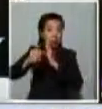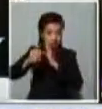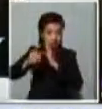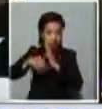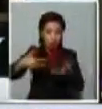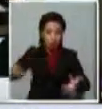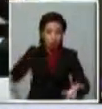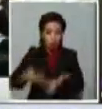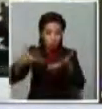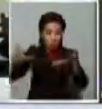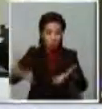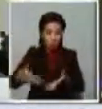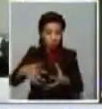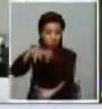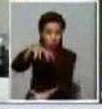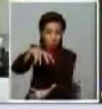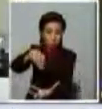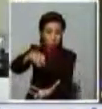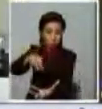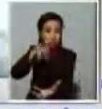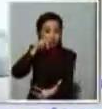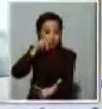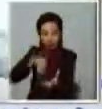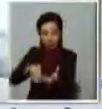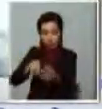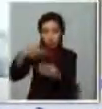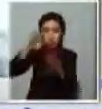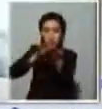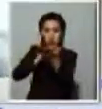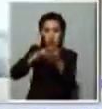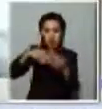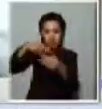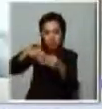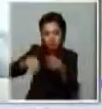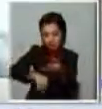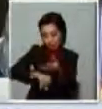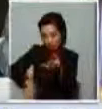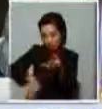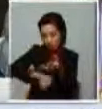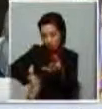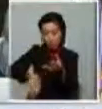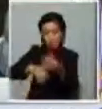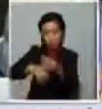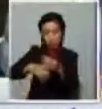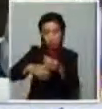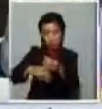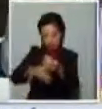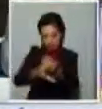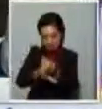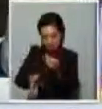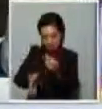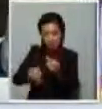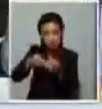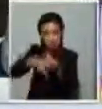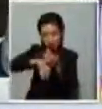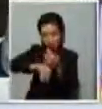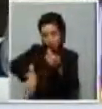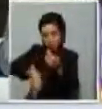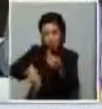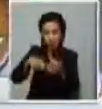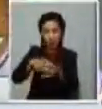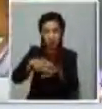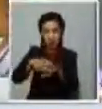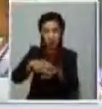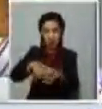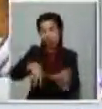ถังเลยโดยระบบอัตโนมัตินะฮะ ครับ แล้วก็สลัดเหมือนสลัดผ้าครับอีก15นาทีออกไปจากกล้วยจะเหลือประมาณ